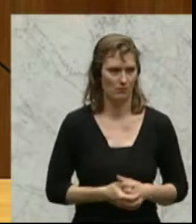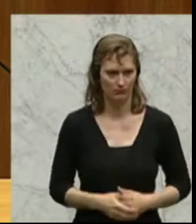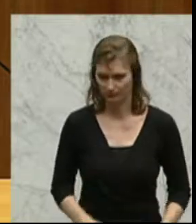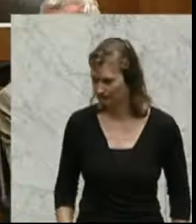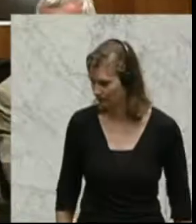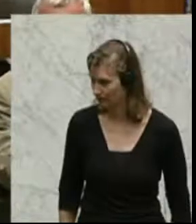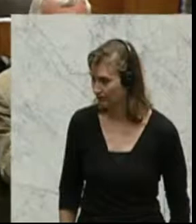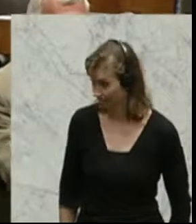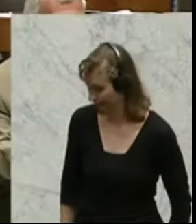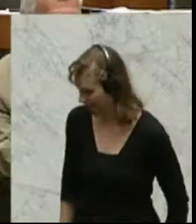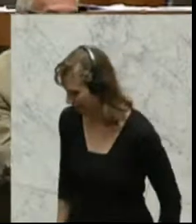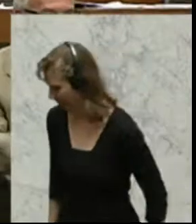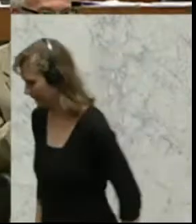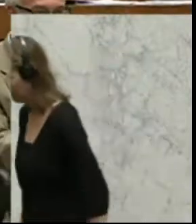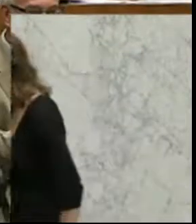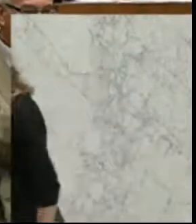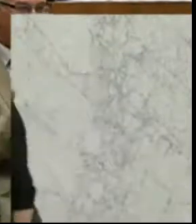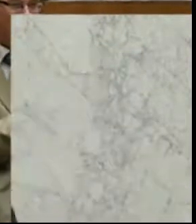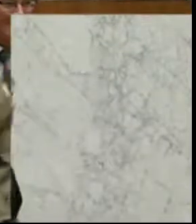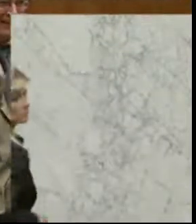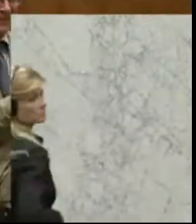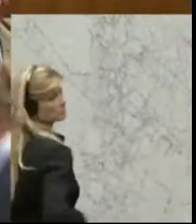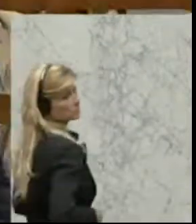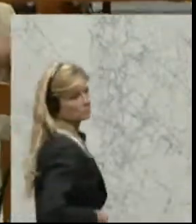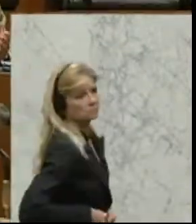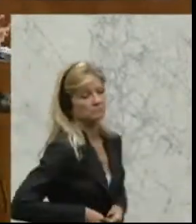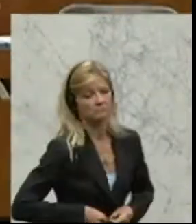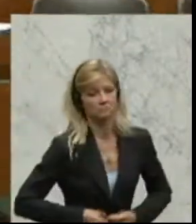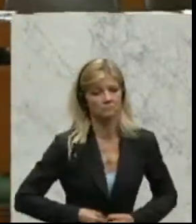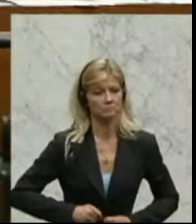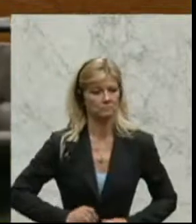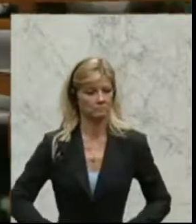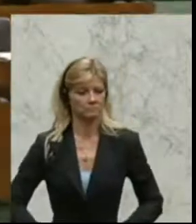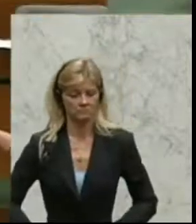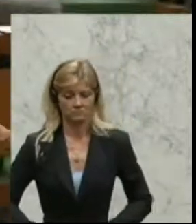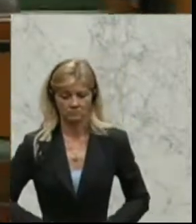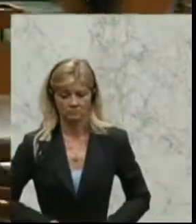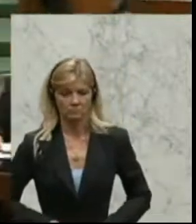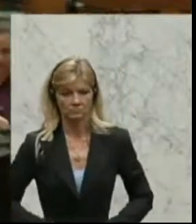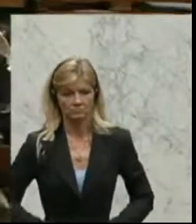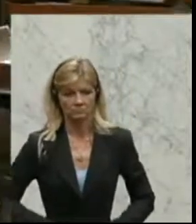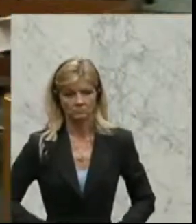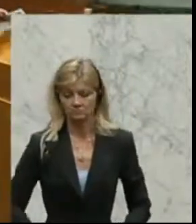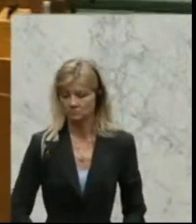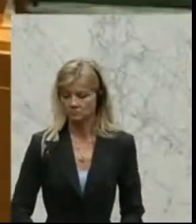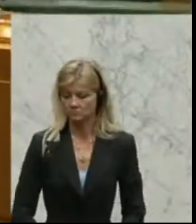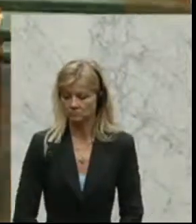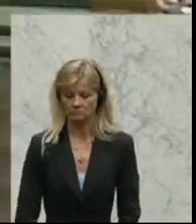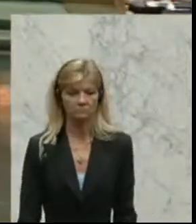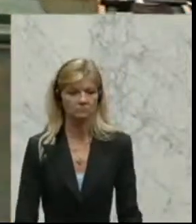Das erst beschlossene Abgabenänderungsgesetz bringe mehr Belastung als Entlastung, kritisiert FPÖ-Finanzsprecher Hubert